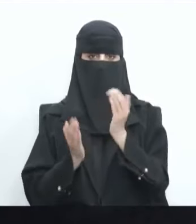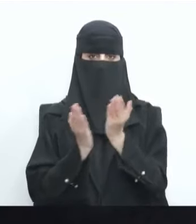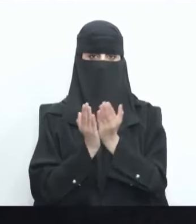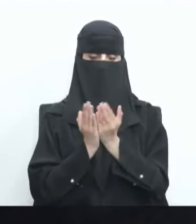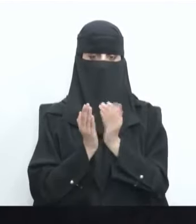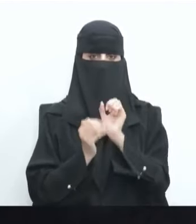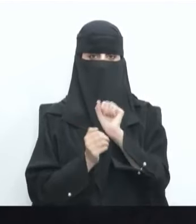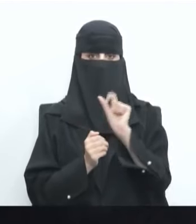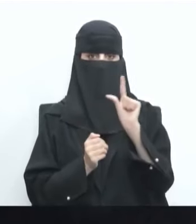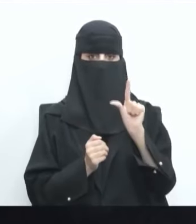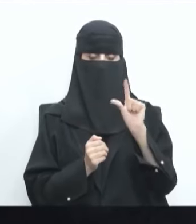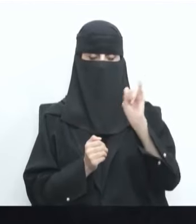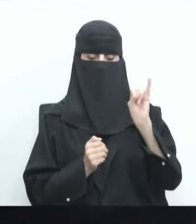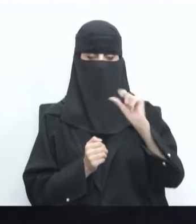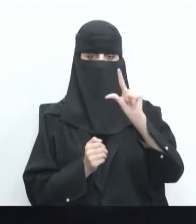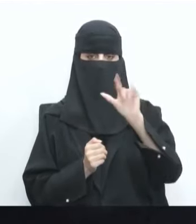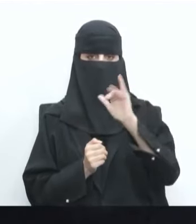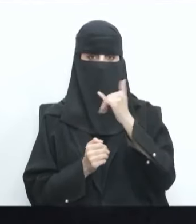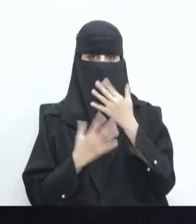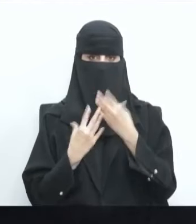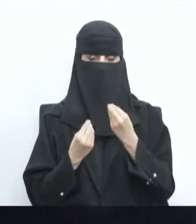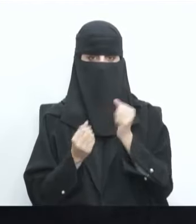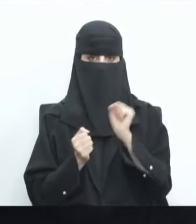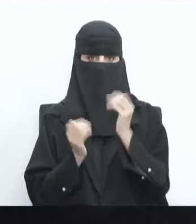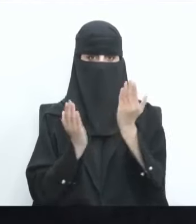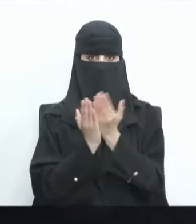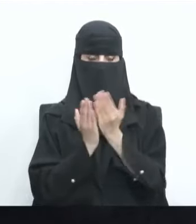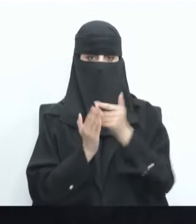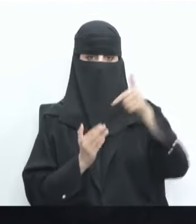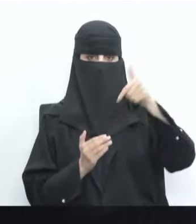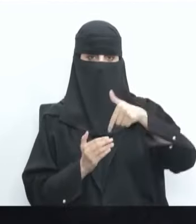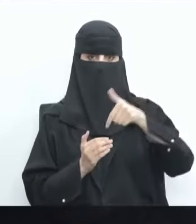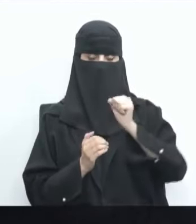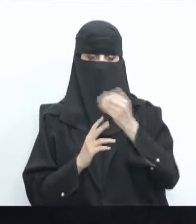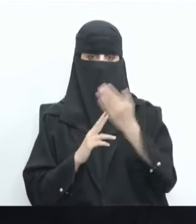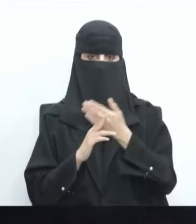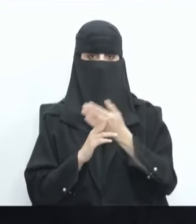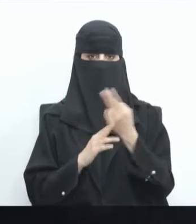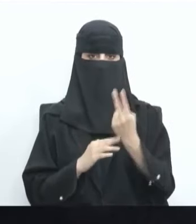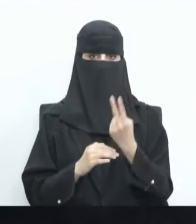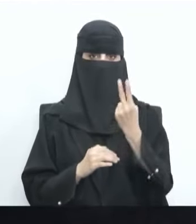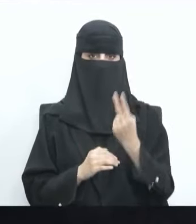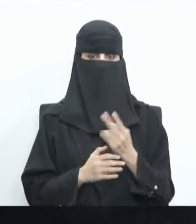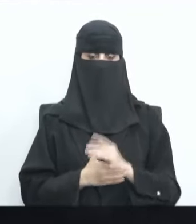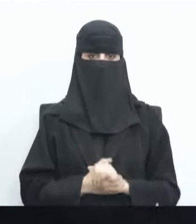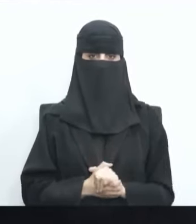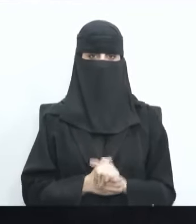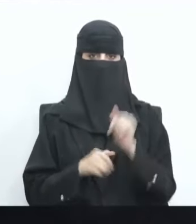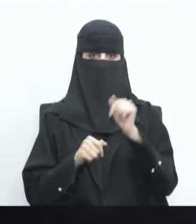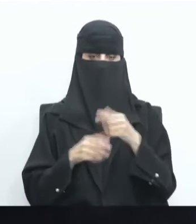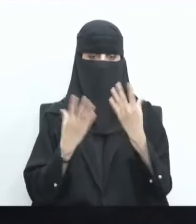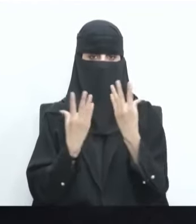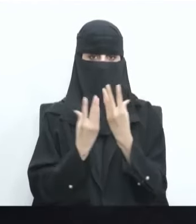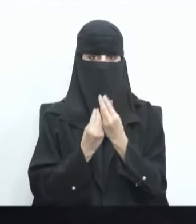من دروس ماده لغتي الجميله للصف السادس الابتدائي الفصل الدراسي الثاني سوف اكون